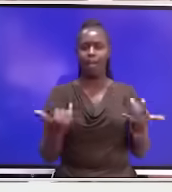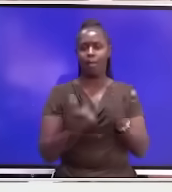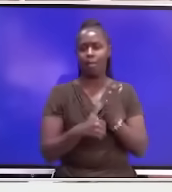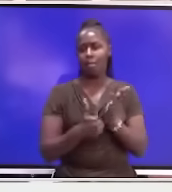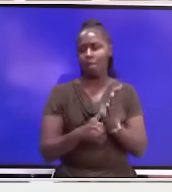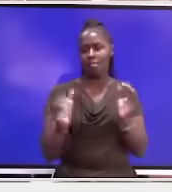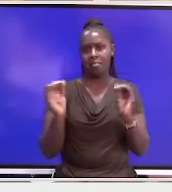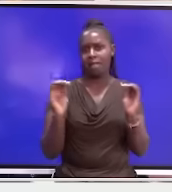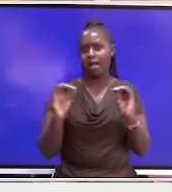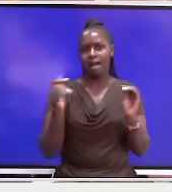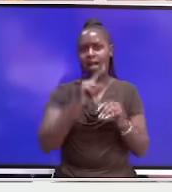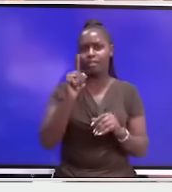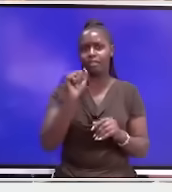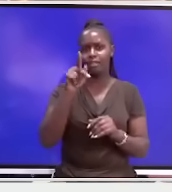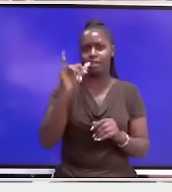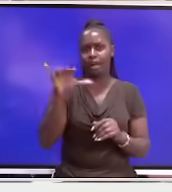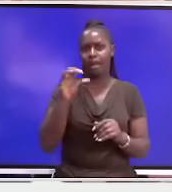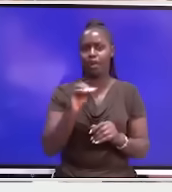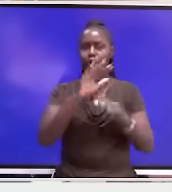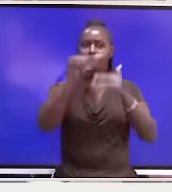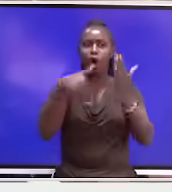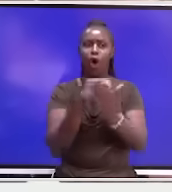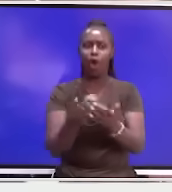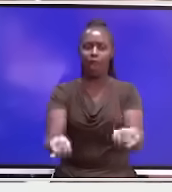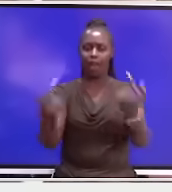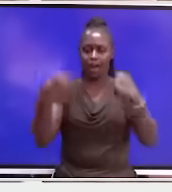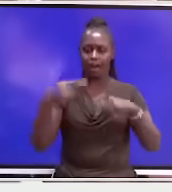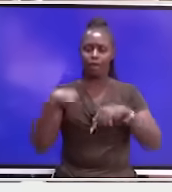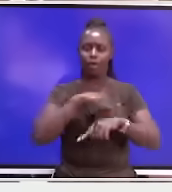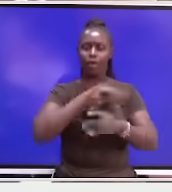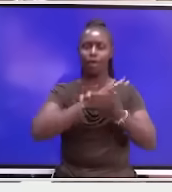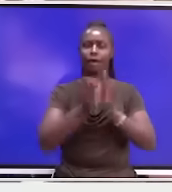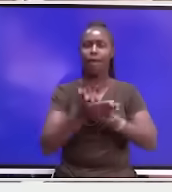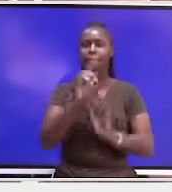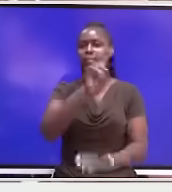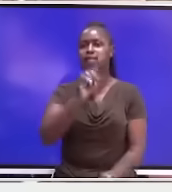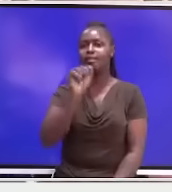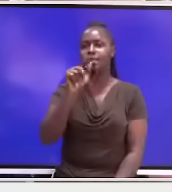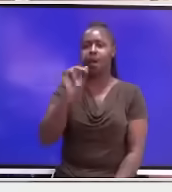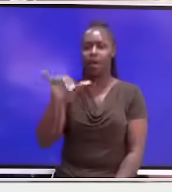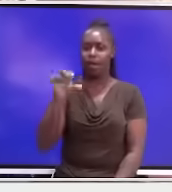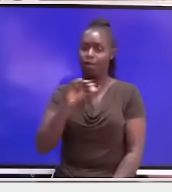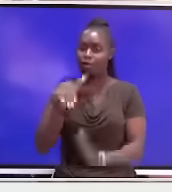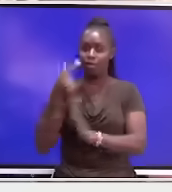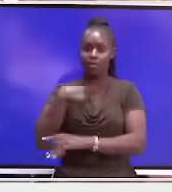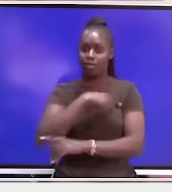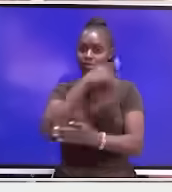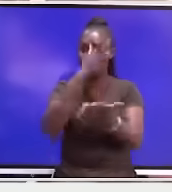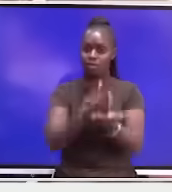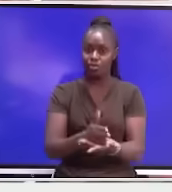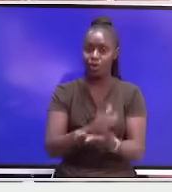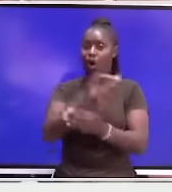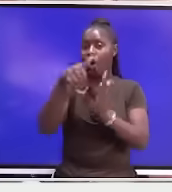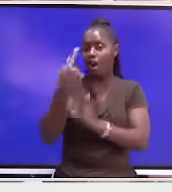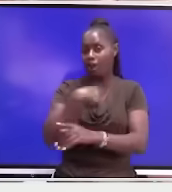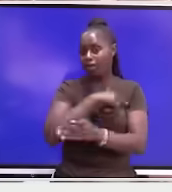mtu mmoja Zakayo. Kila mtu akuje tukue Zakayo sisi wote hapa ndani. Ama mnasemaje? Sisi wote